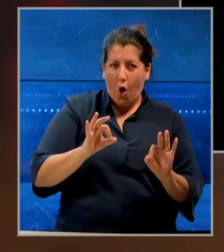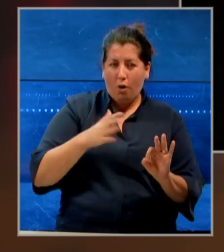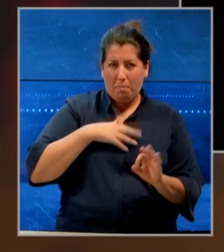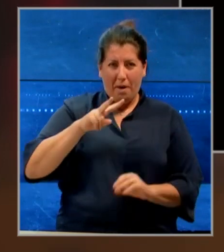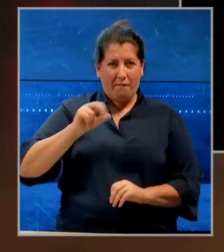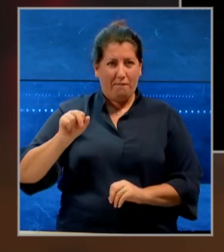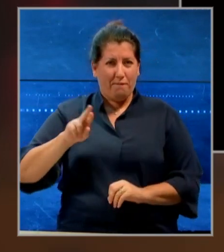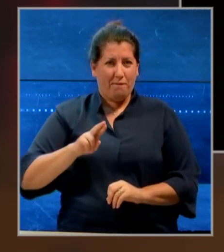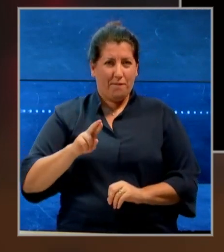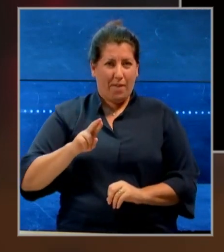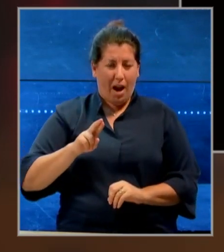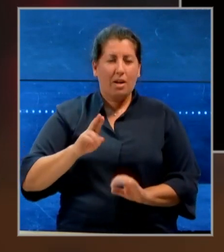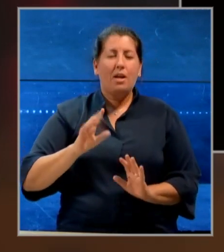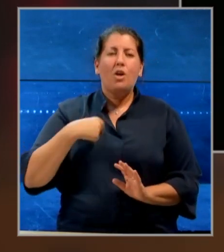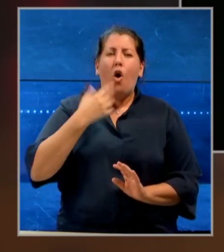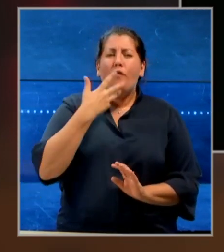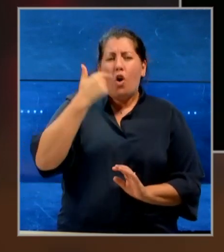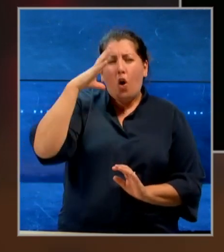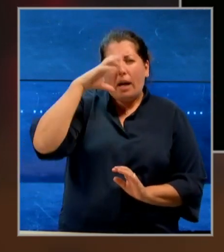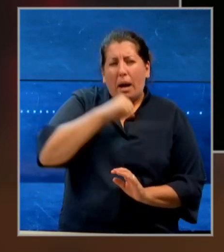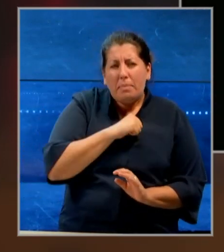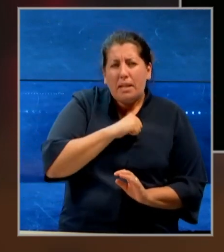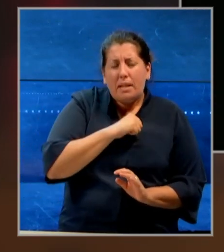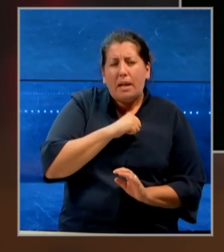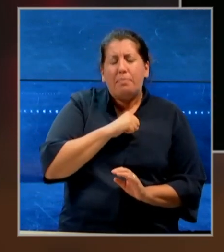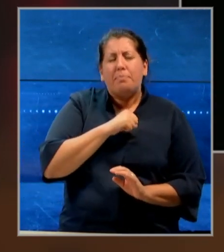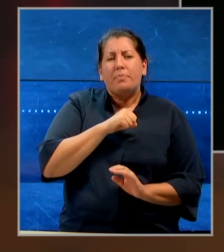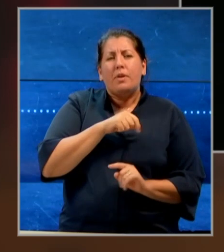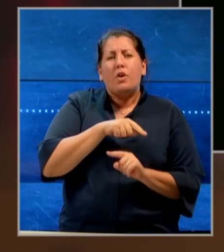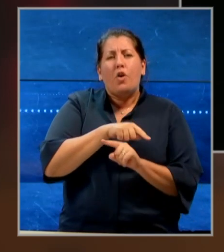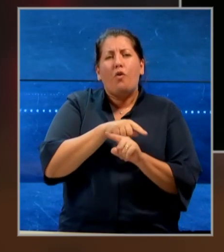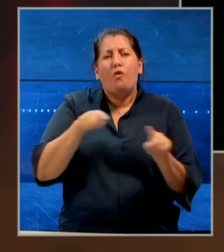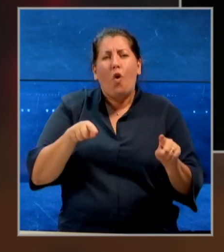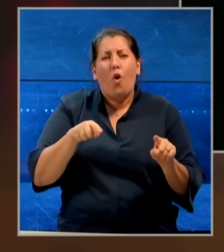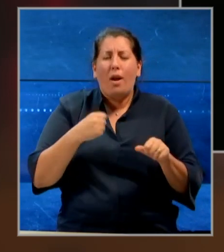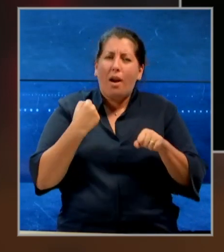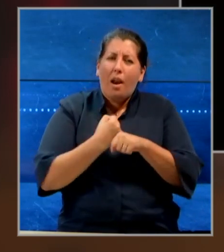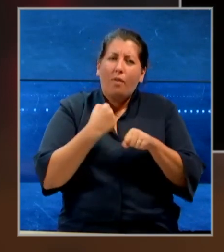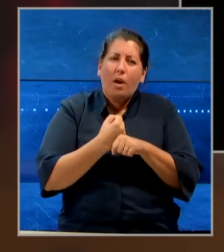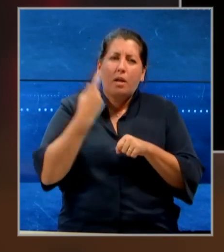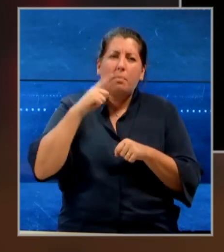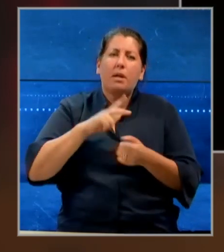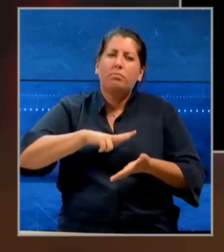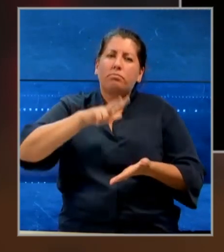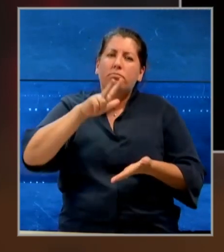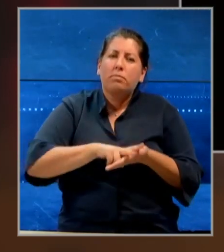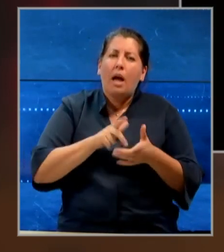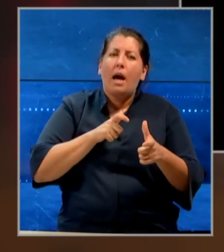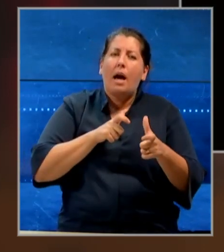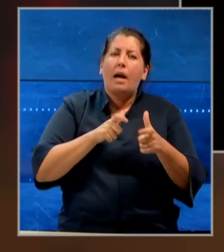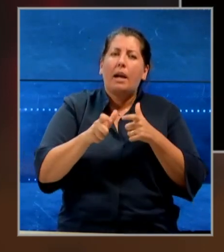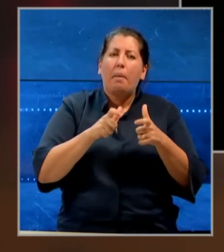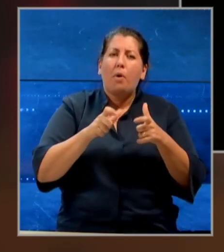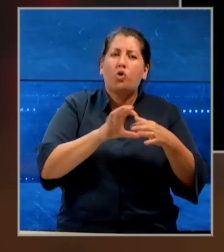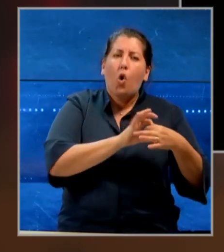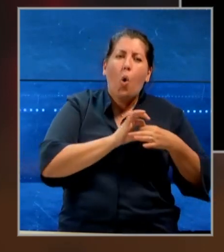fatto qualcosa di più per capire quantomeno che venga garantito un rapporto uniforme,